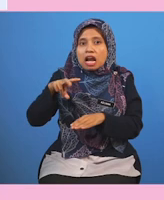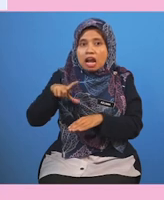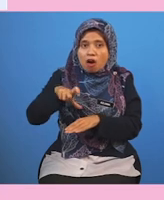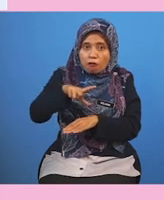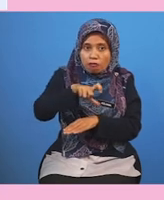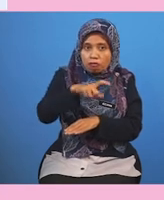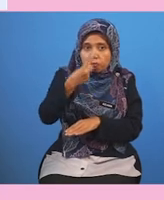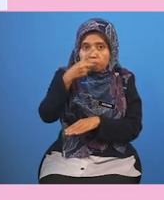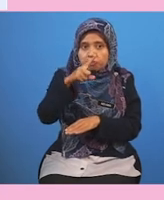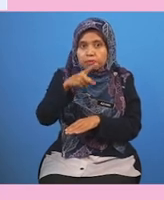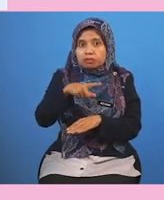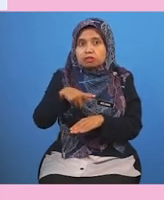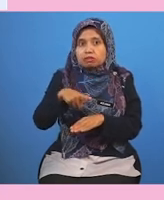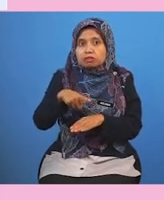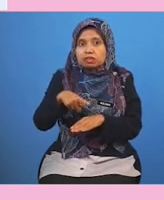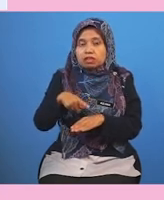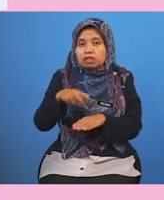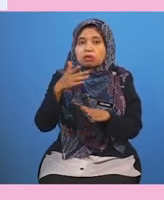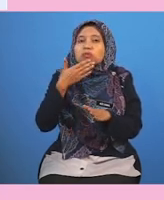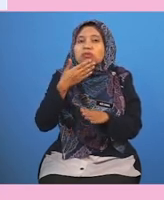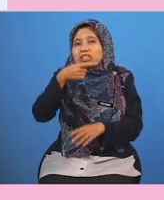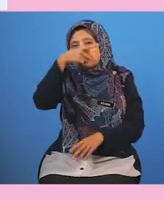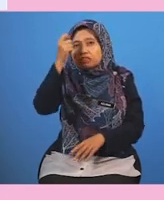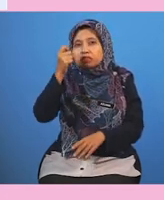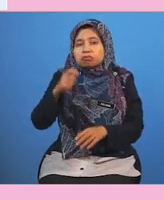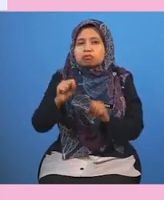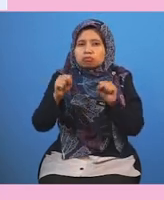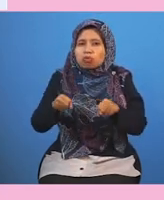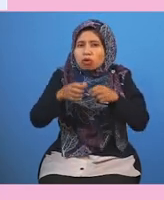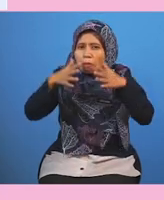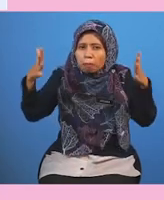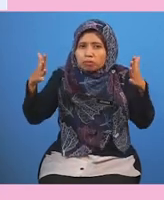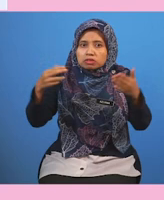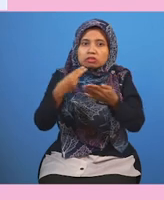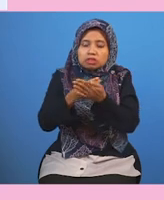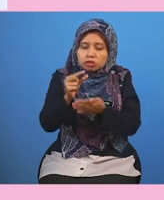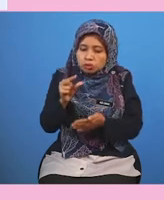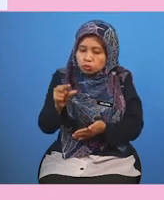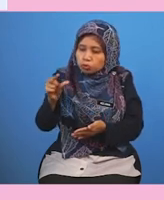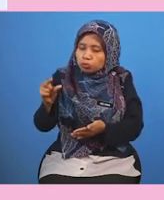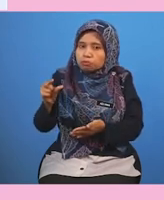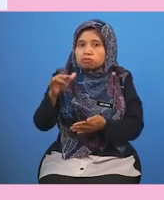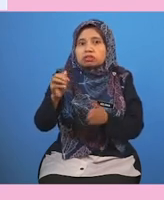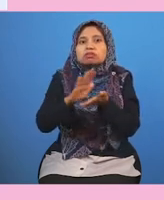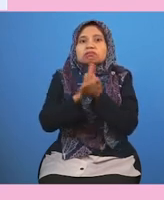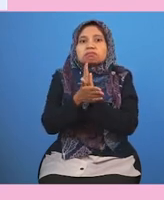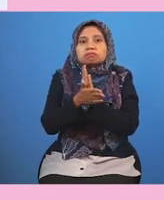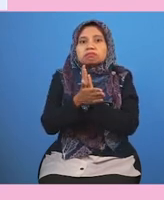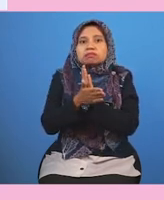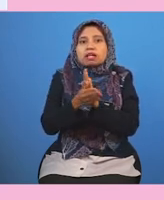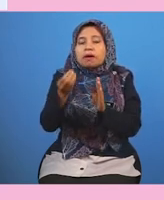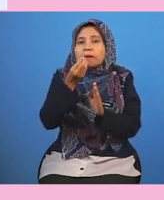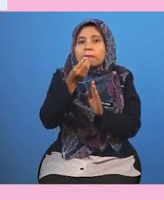daripada kumbang hitam. Ia boleh membesar sehingga 2 inci dan dijadikan